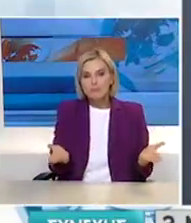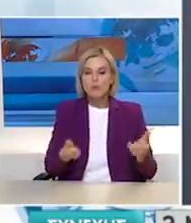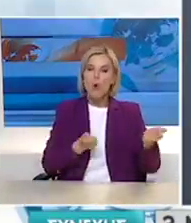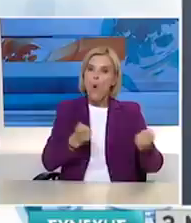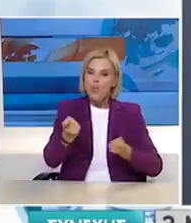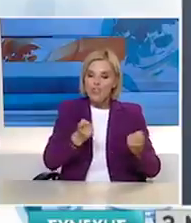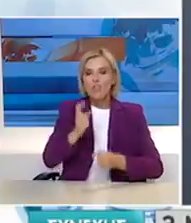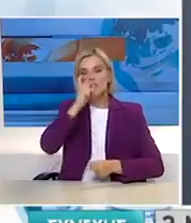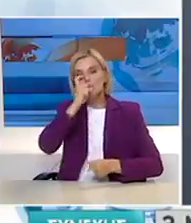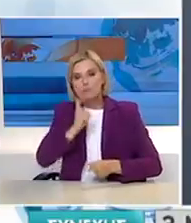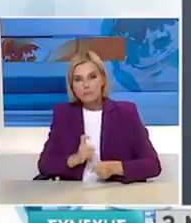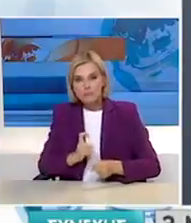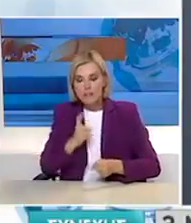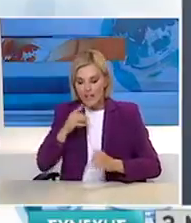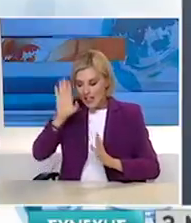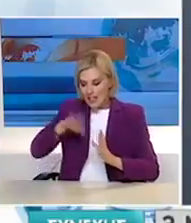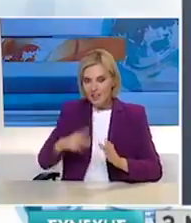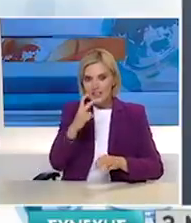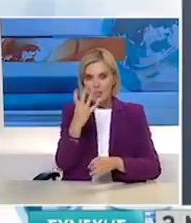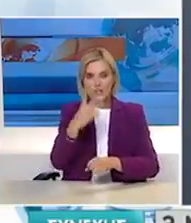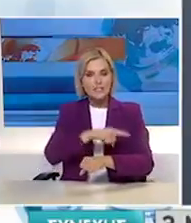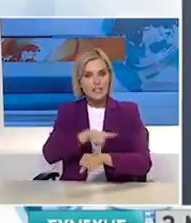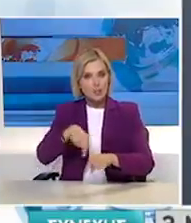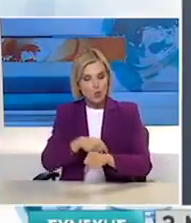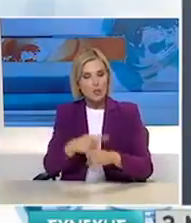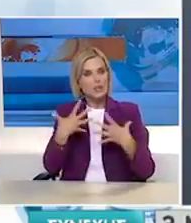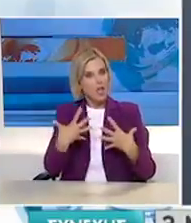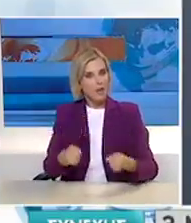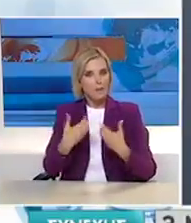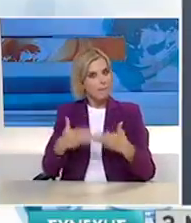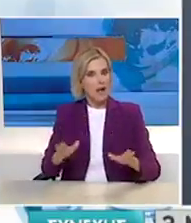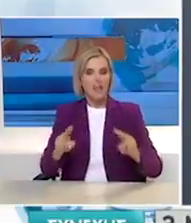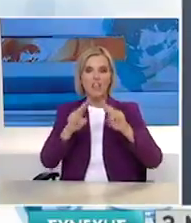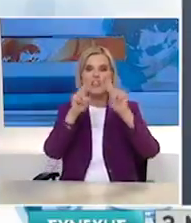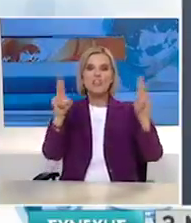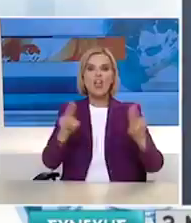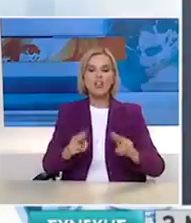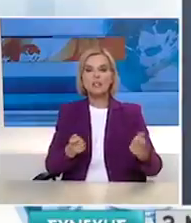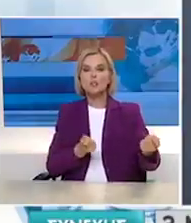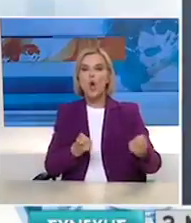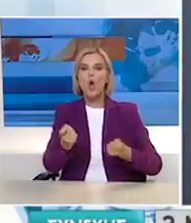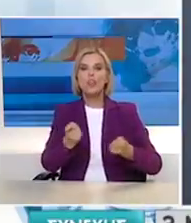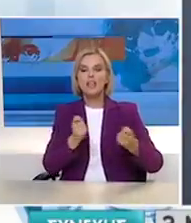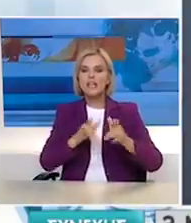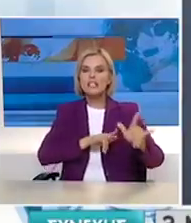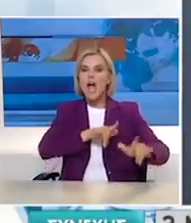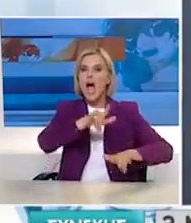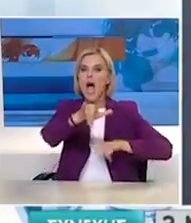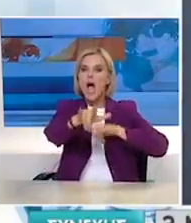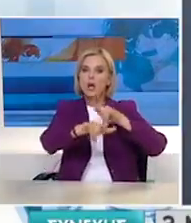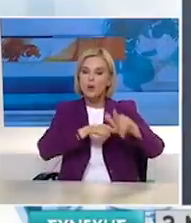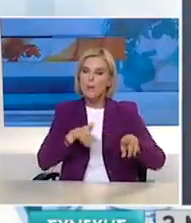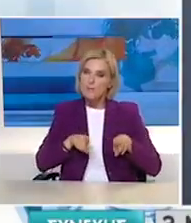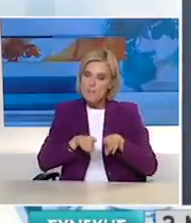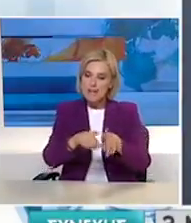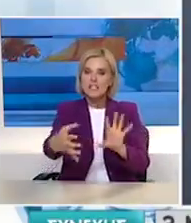τελευταίο 24ωρο κάποιες διεθνείς οδηγίες από την Διεθνή Ένωση Αερομεταφορών σε συνεργασία με το